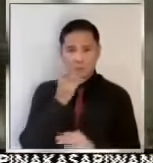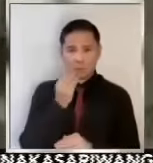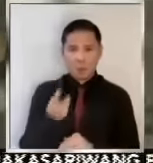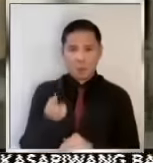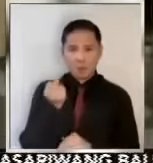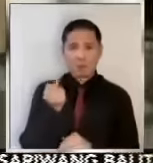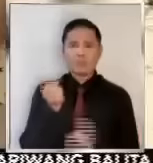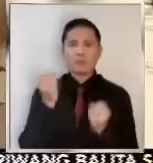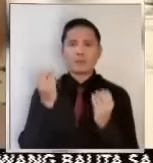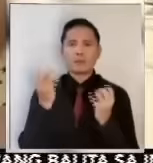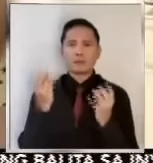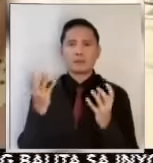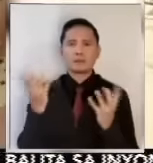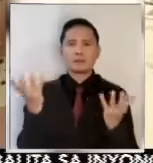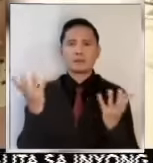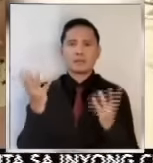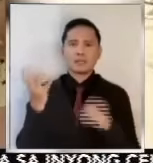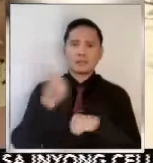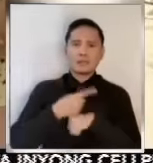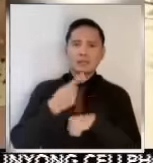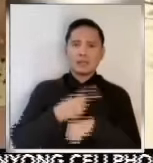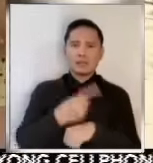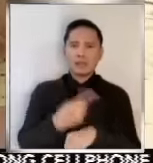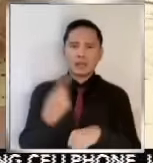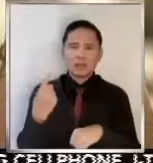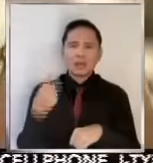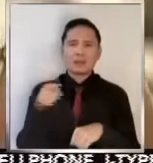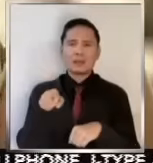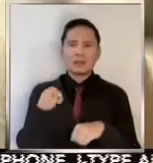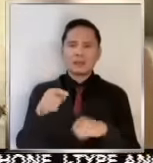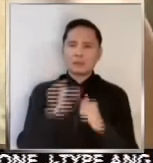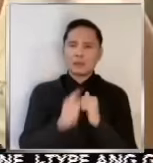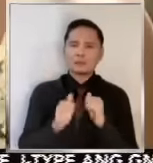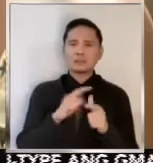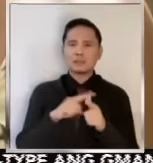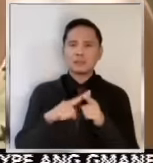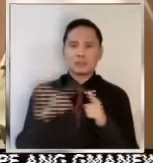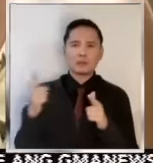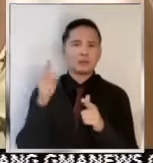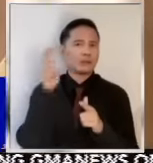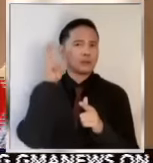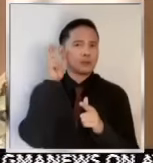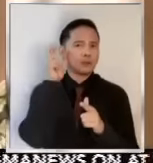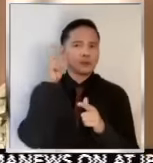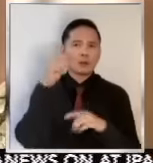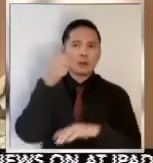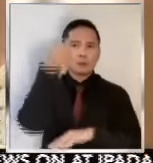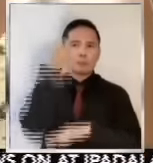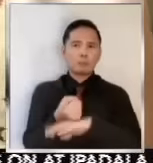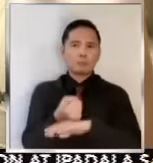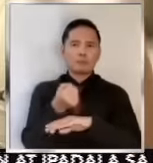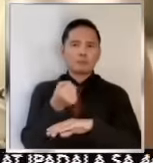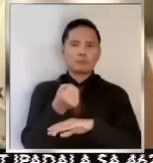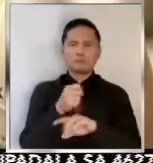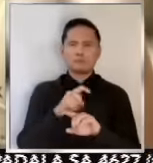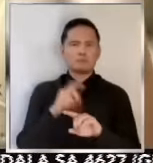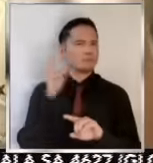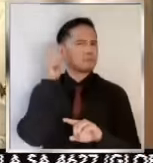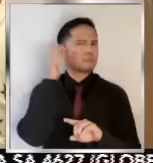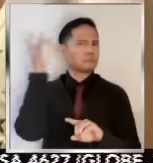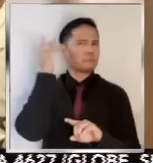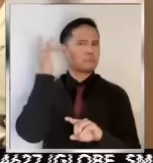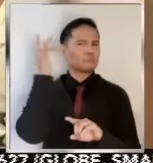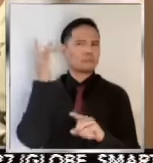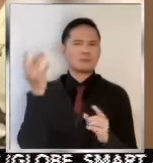silang kalabog sa kanilang bubungan. Nung Lunes ng gabi, may bumagsak, di namin pinansin kasi kala namin pusa